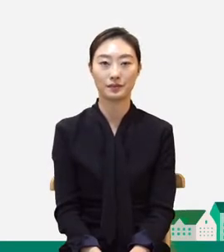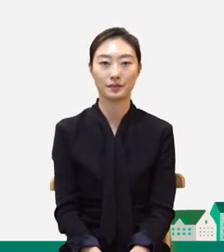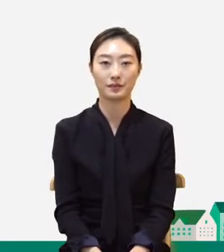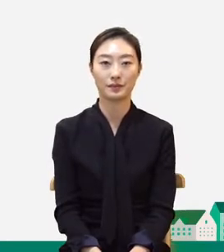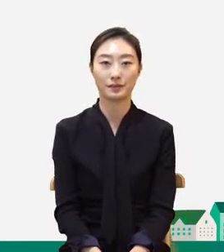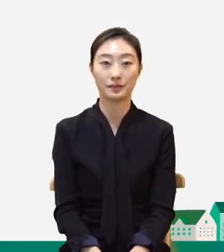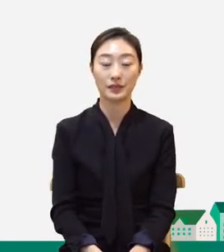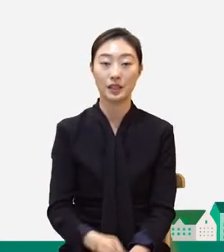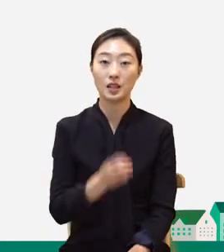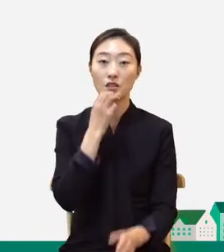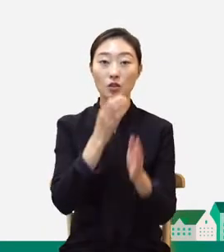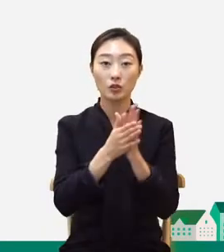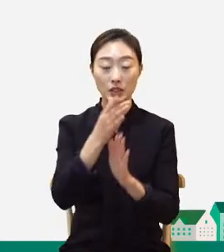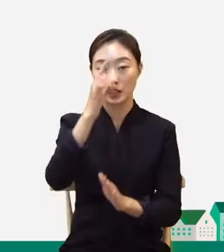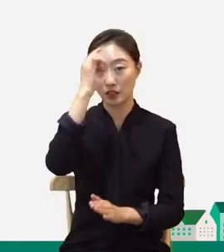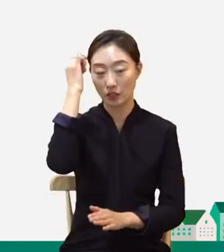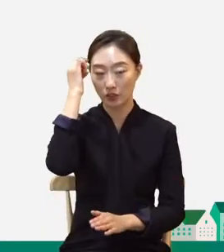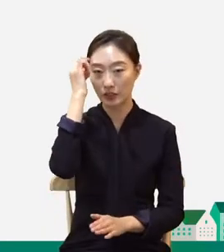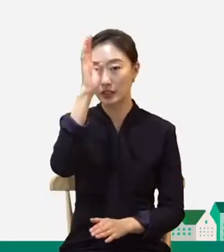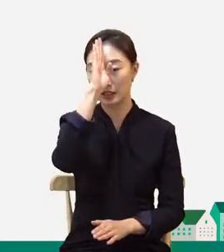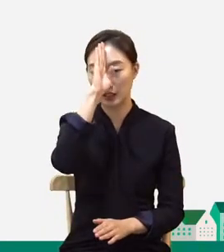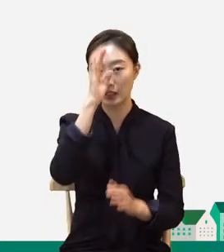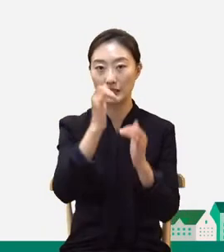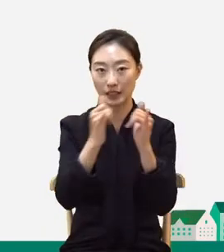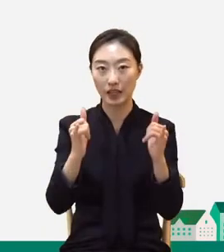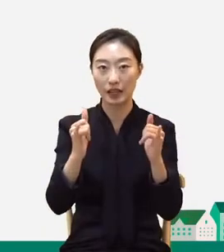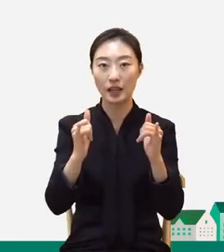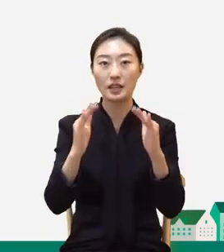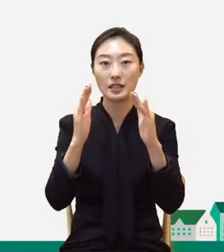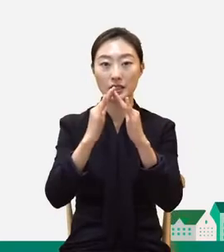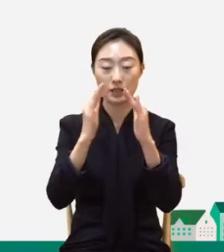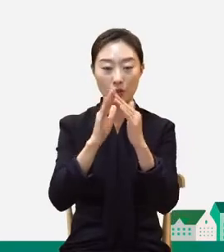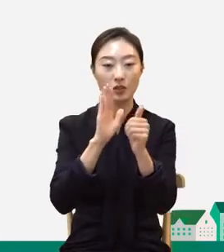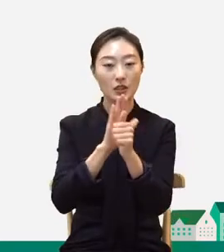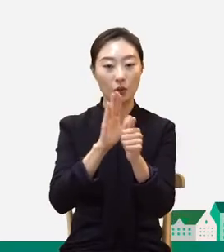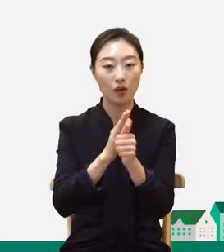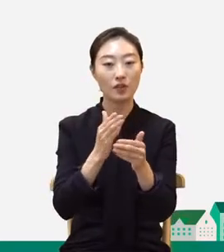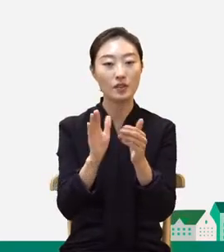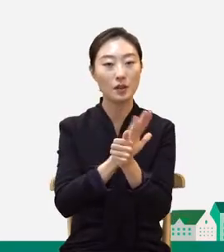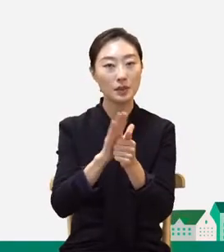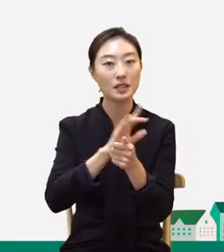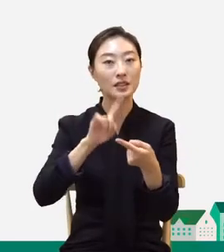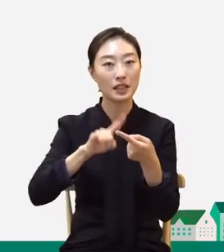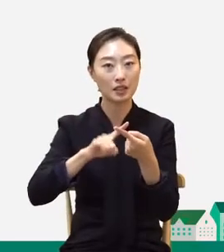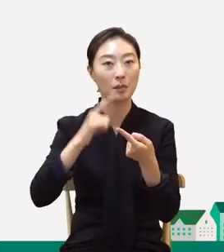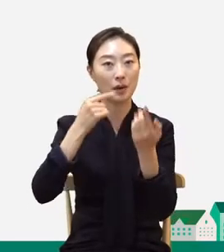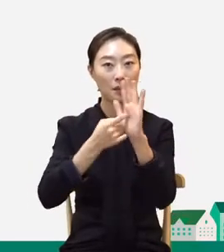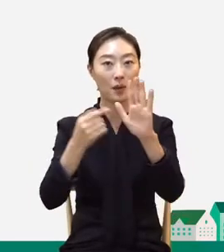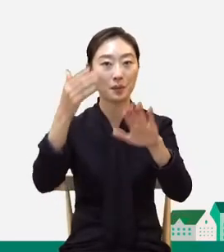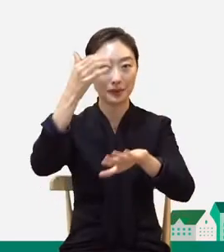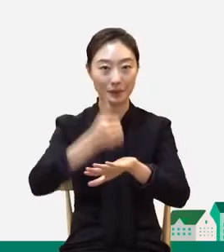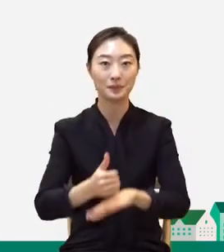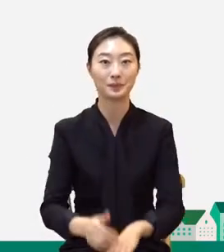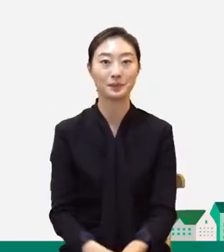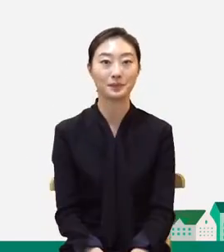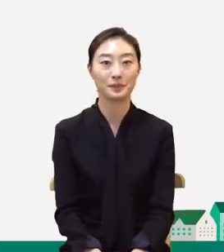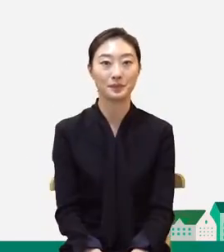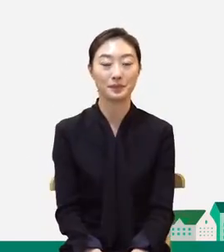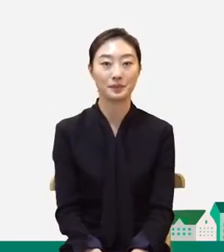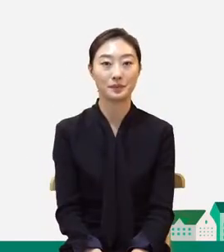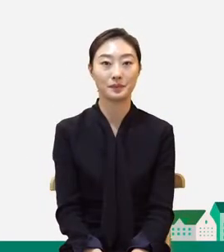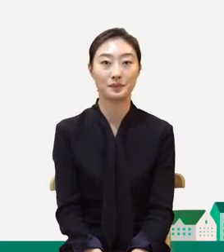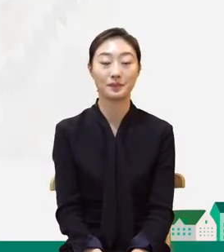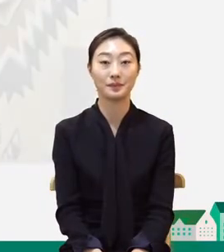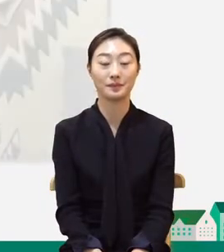이상으로 서울시 정신질환자 지원주택 주거유지 지원 서비스 제공 기간 발표를 마치도록 하겠습니다.